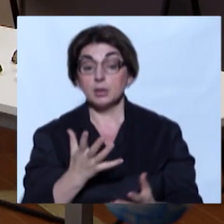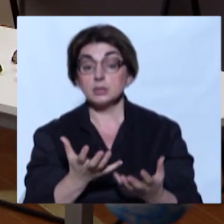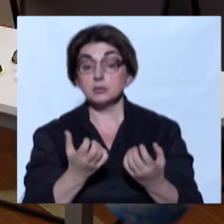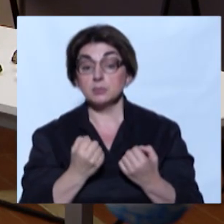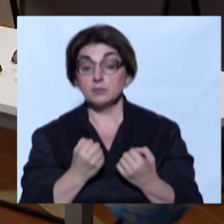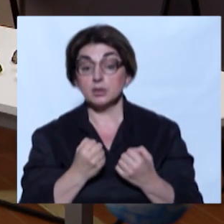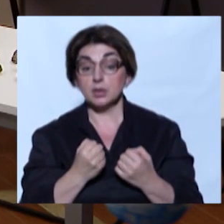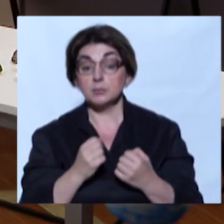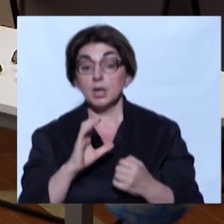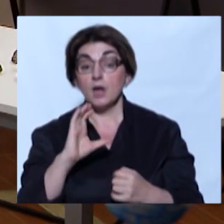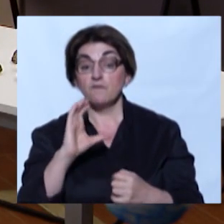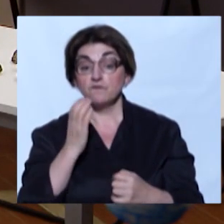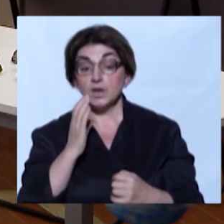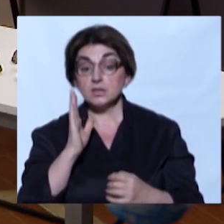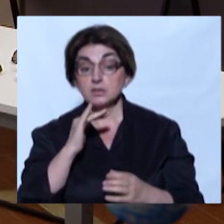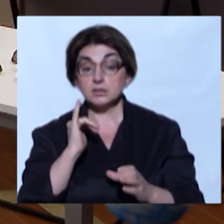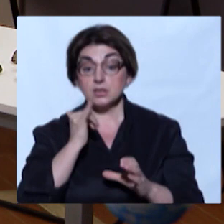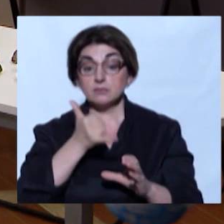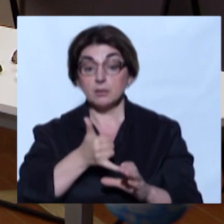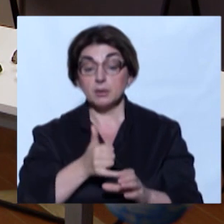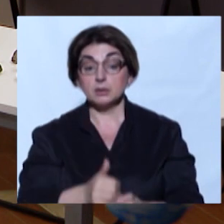ისევ ვამატებთ ვერცხლის ნიტრატის ხსნარს.